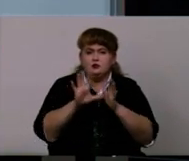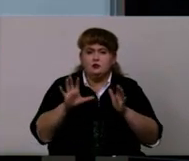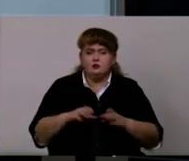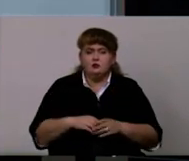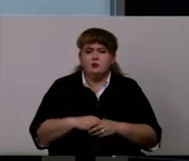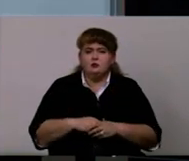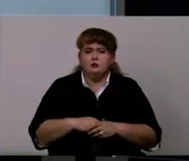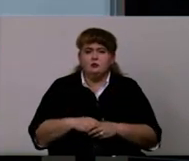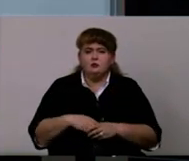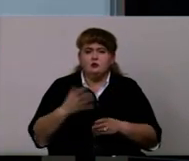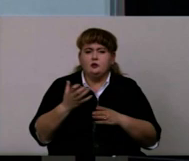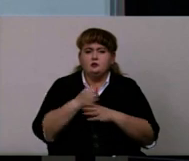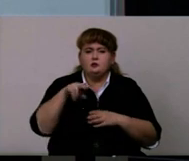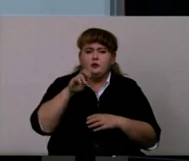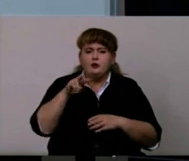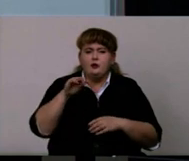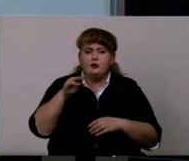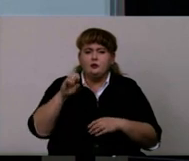Найти дельта E.